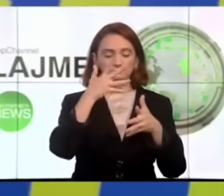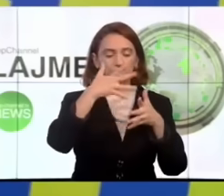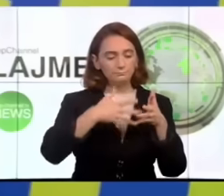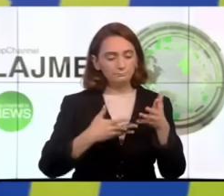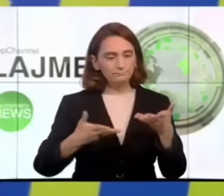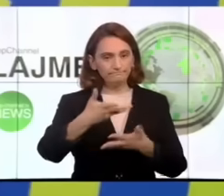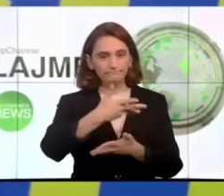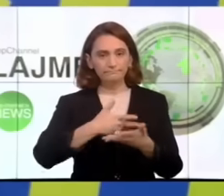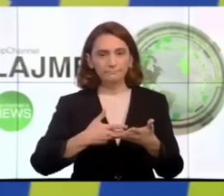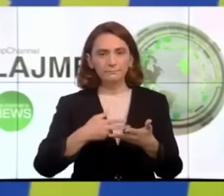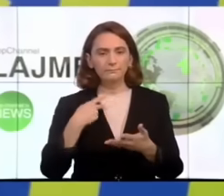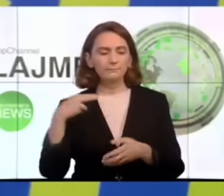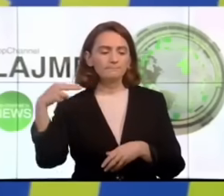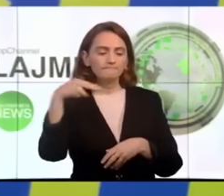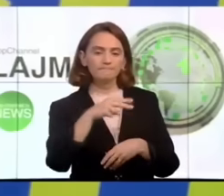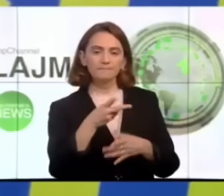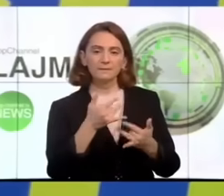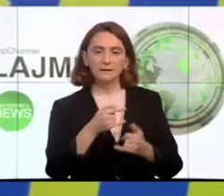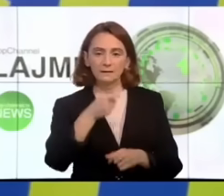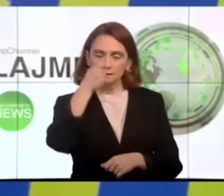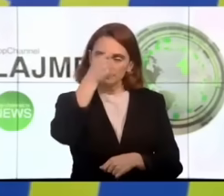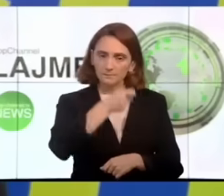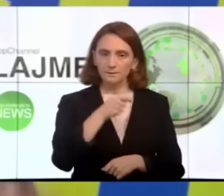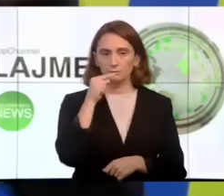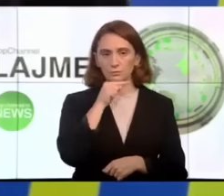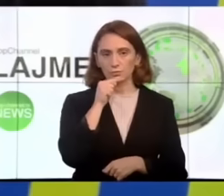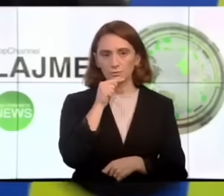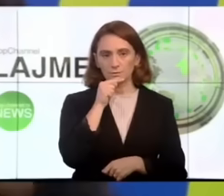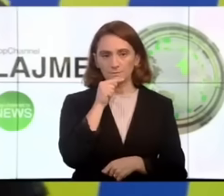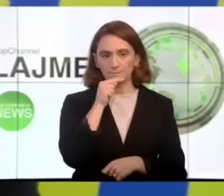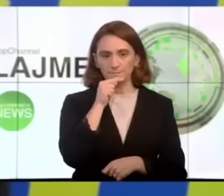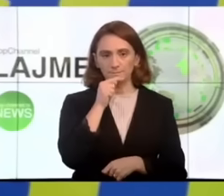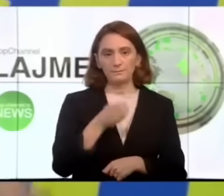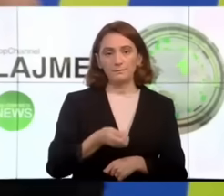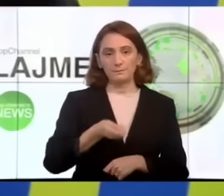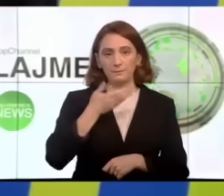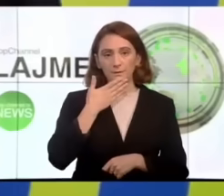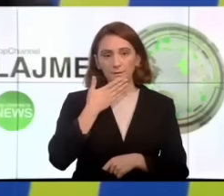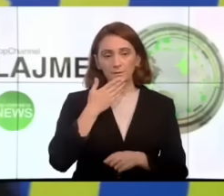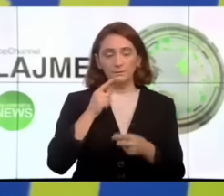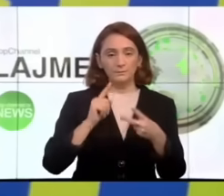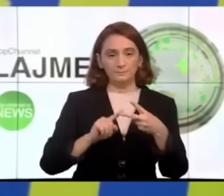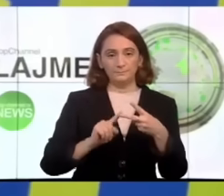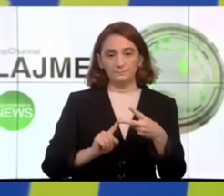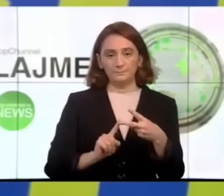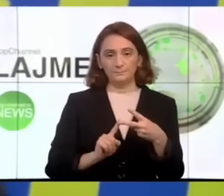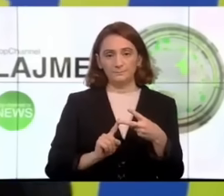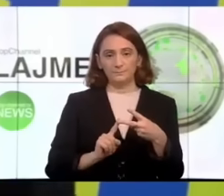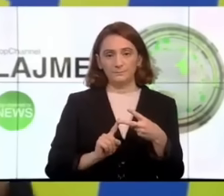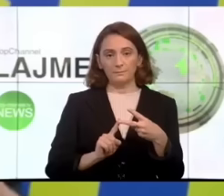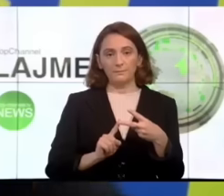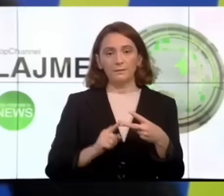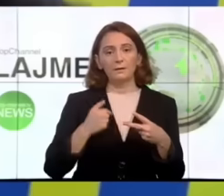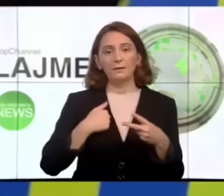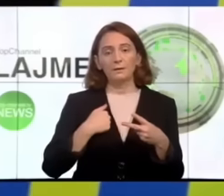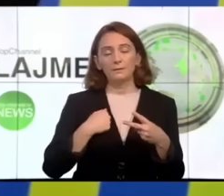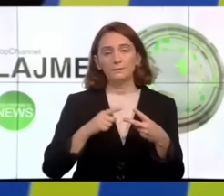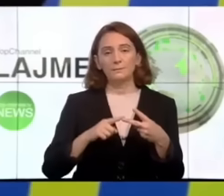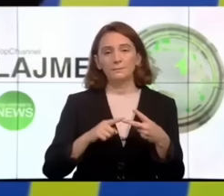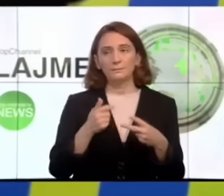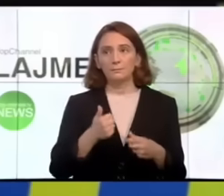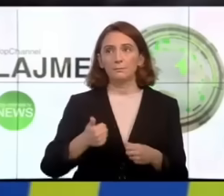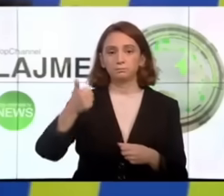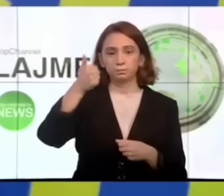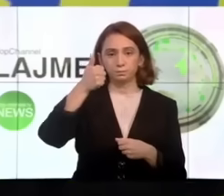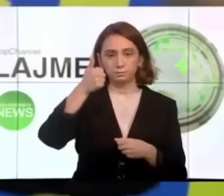sytë të publikut iden se ata që qeverisin janë në fakt asgjë tjetër vetë se në